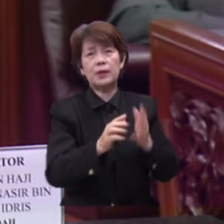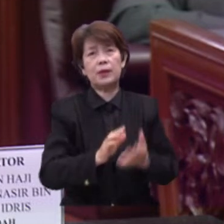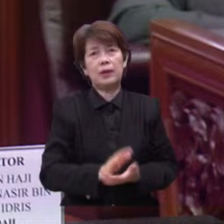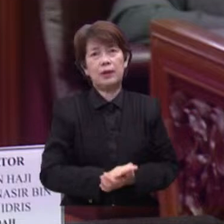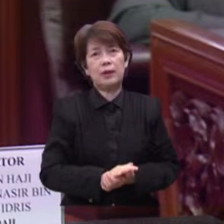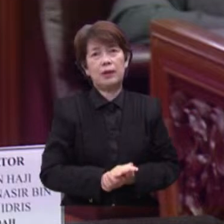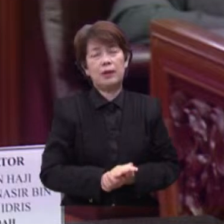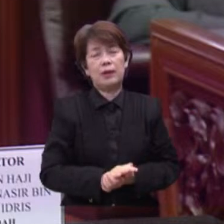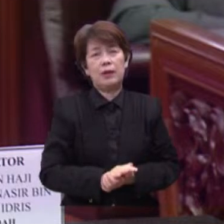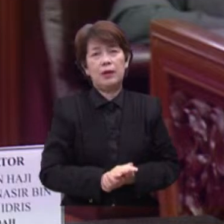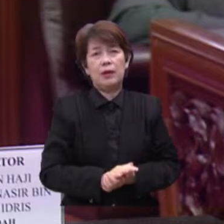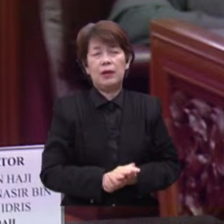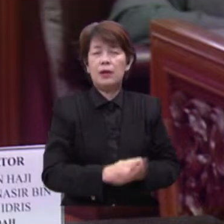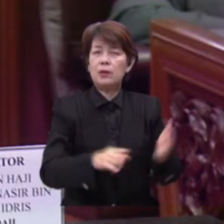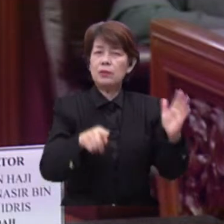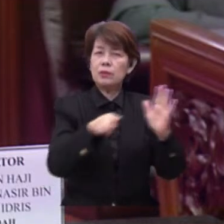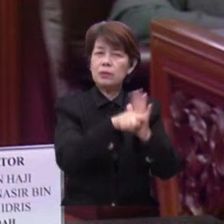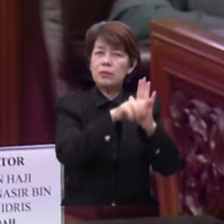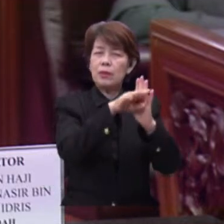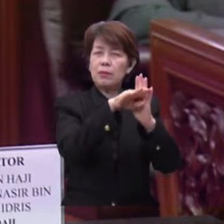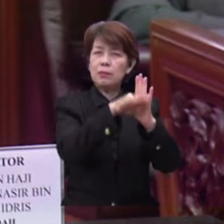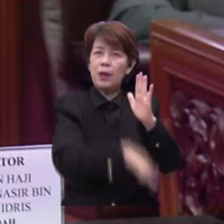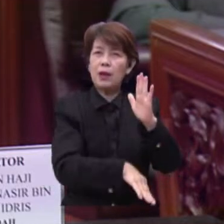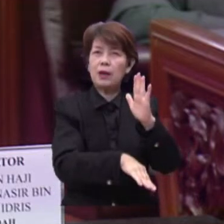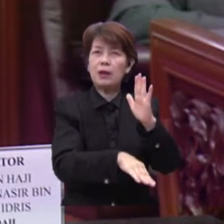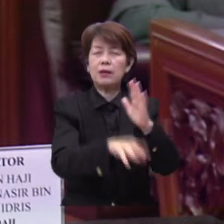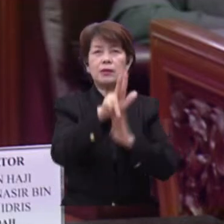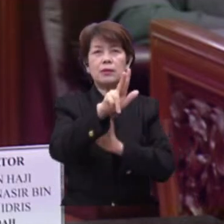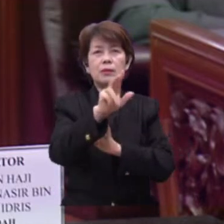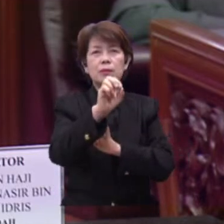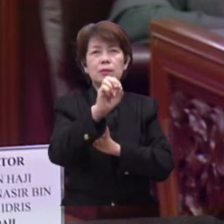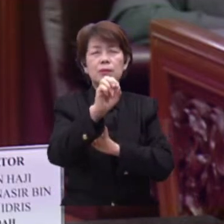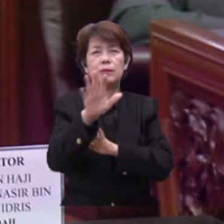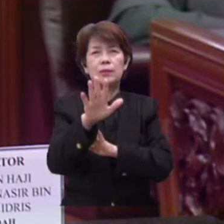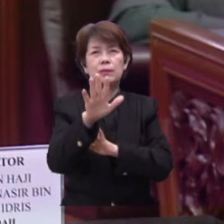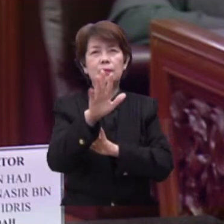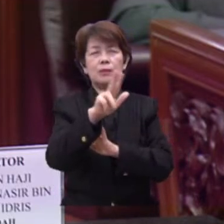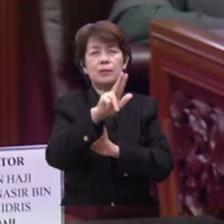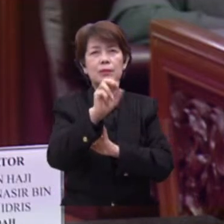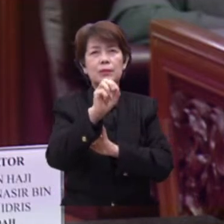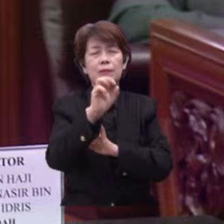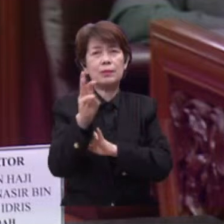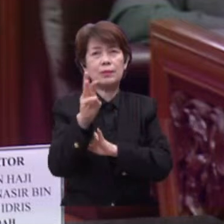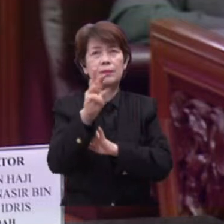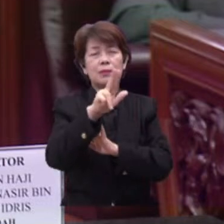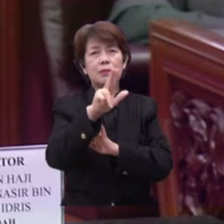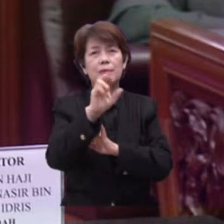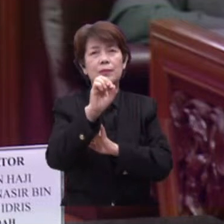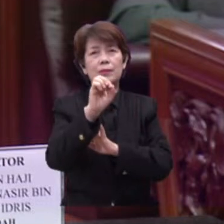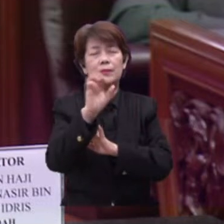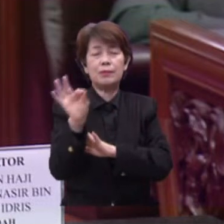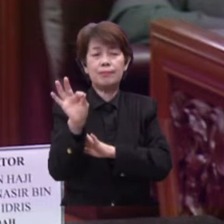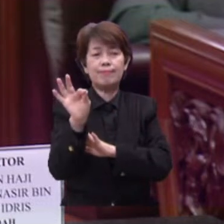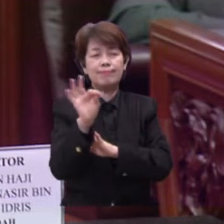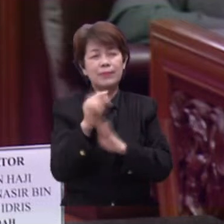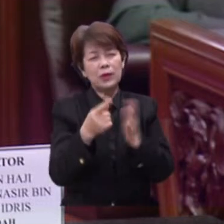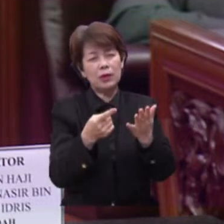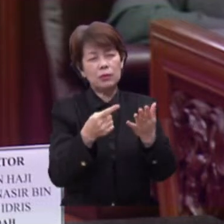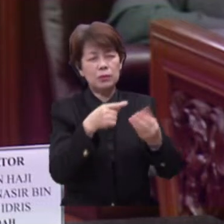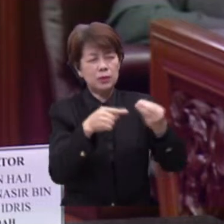memotong untuk tidak menggunakan tidak dikenakan tindakan undang-undang